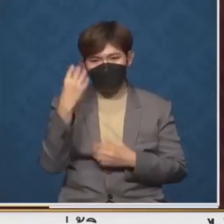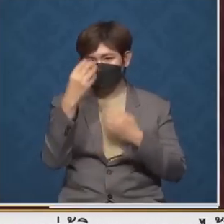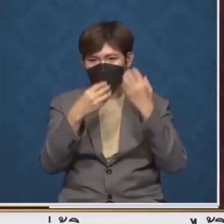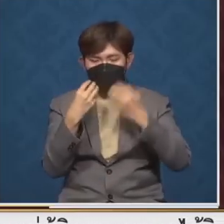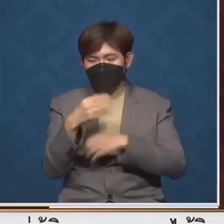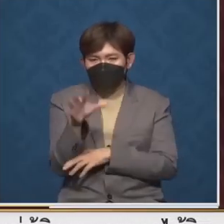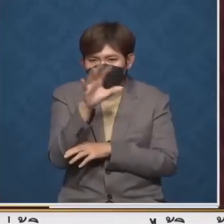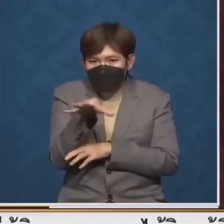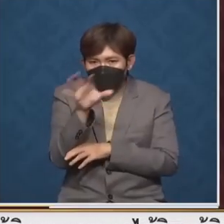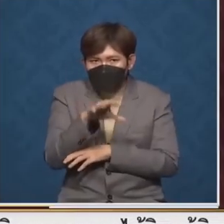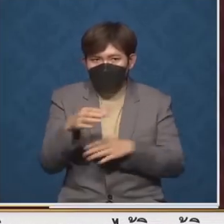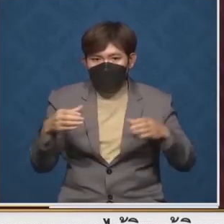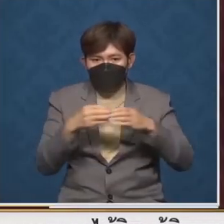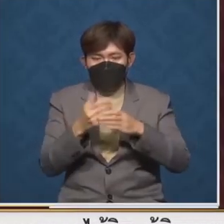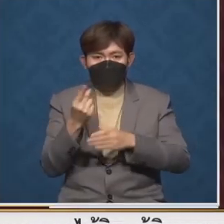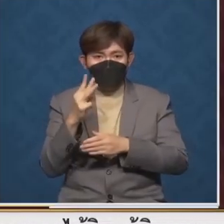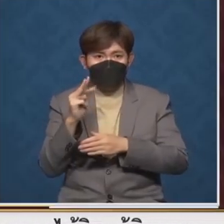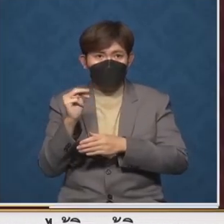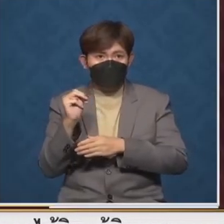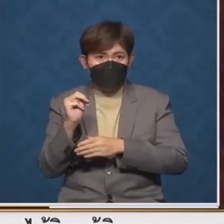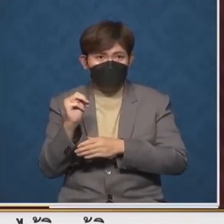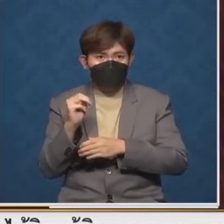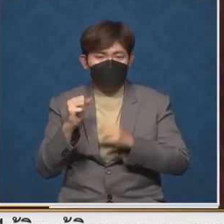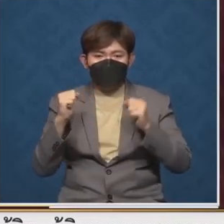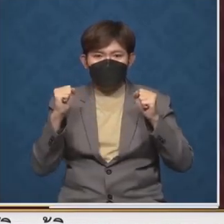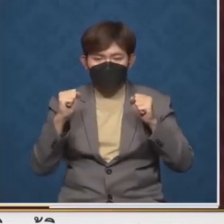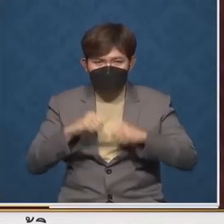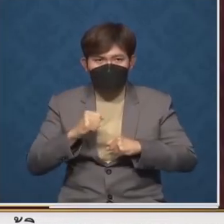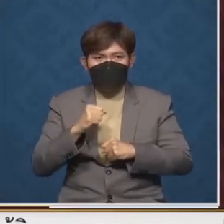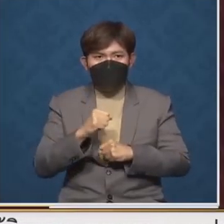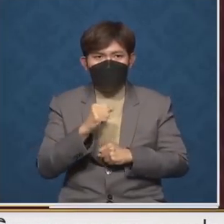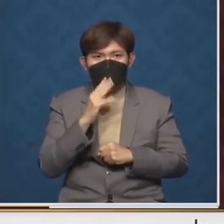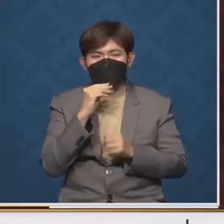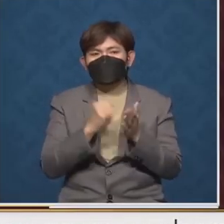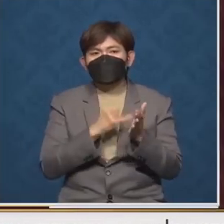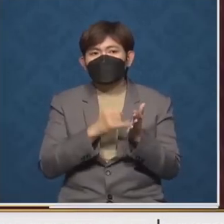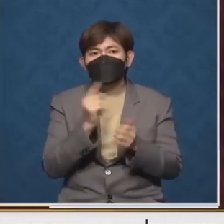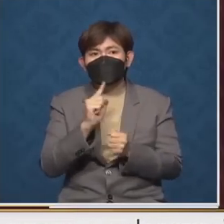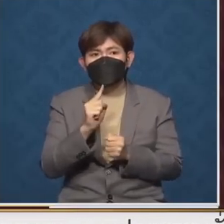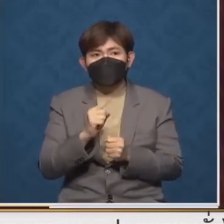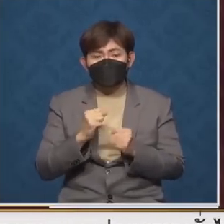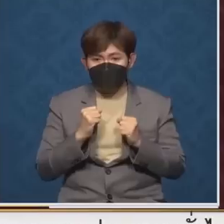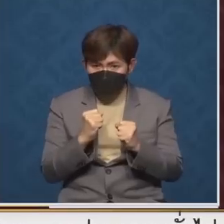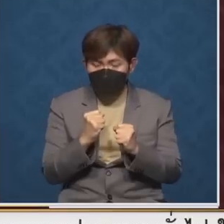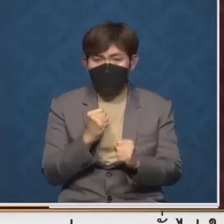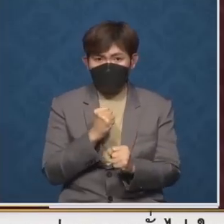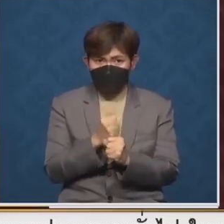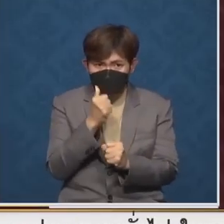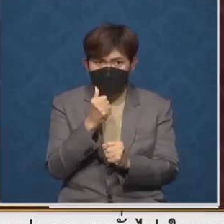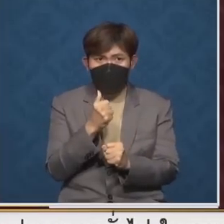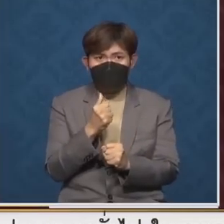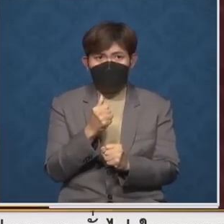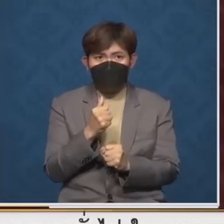คณะรฐมที่ 35 คนจะ ถาภาษาชบ้านใหเข้าใจง่ายนะก้าหือกนายกลคร